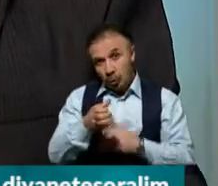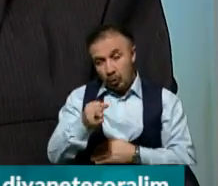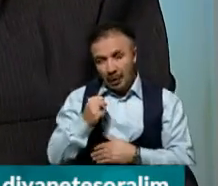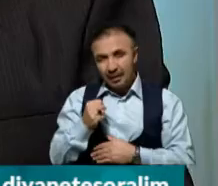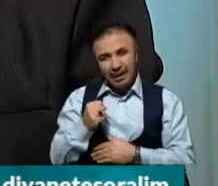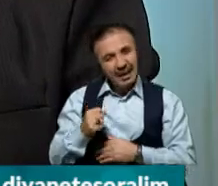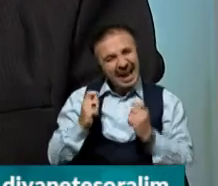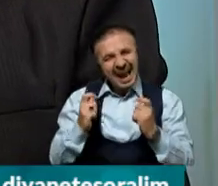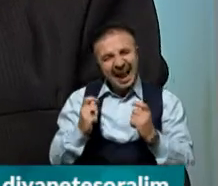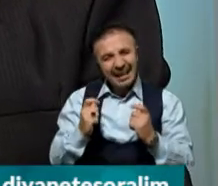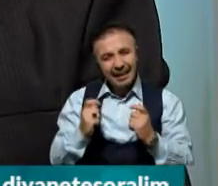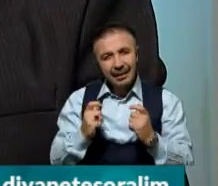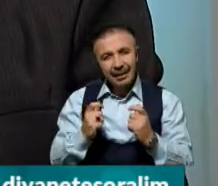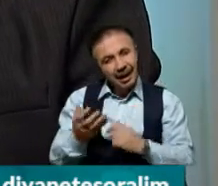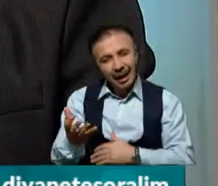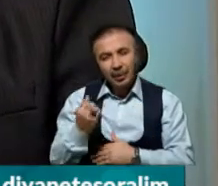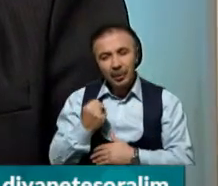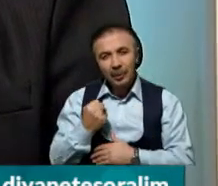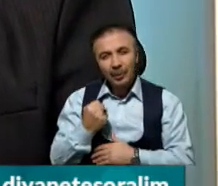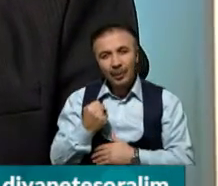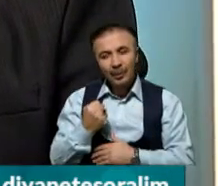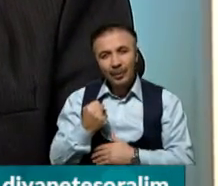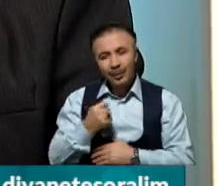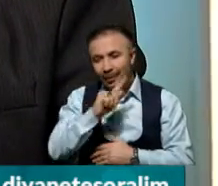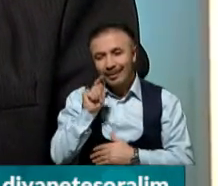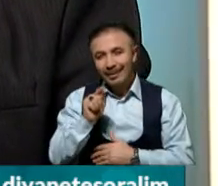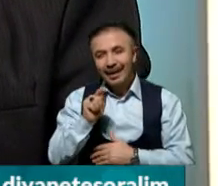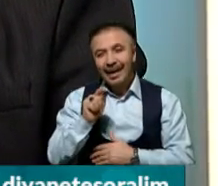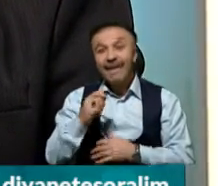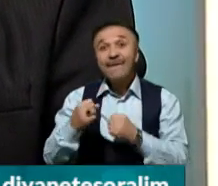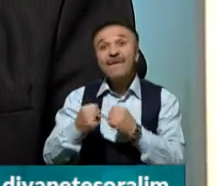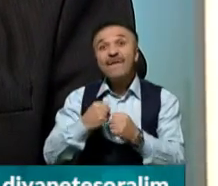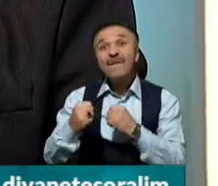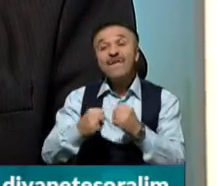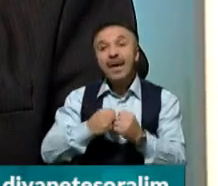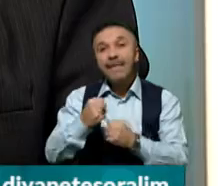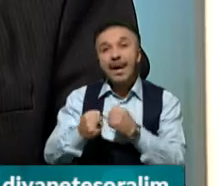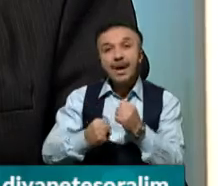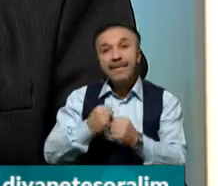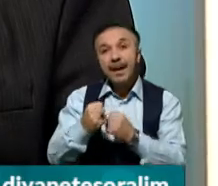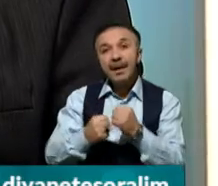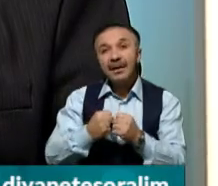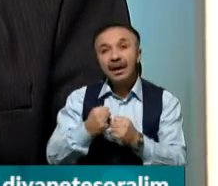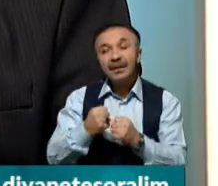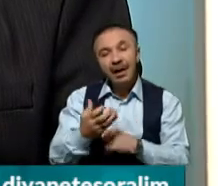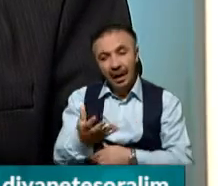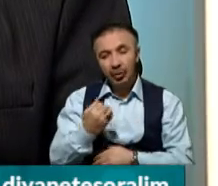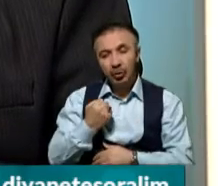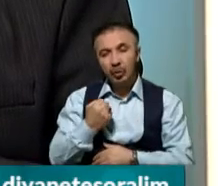fabrikadan tabii, alıyor. Tabii. Diyelim A fabrikası üretiyor, oradan alıyor. Şimdi fabrikada bu buzdolabı